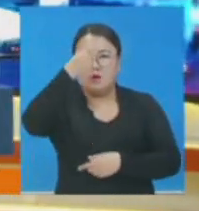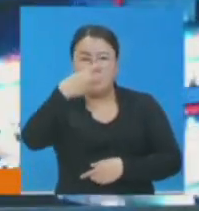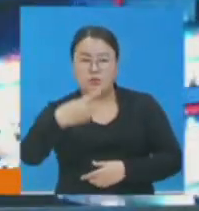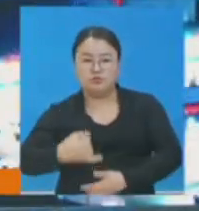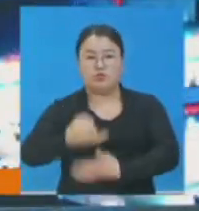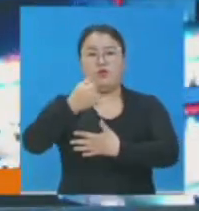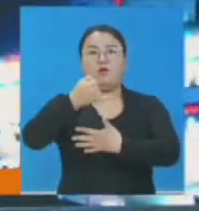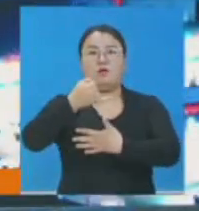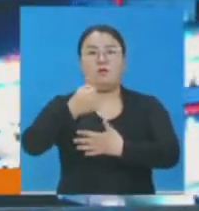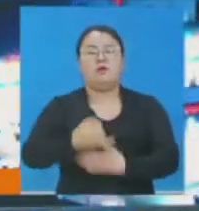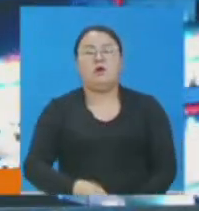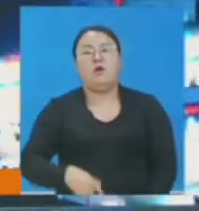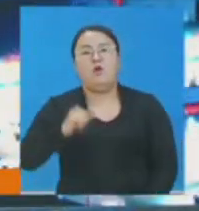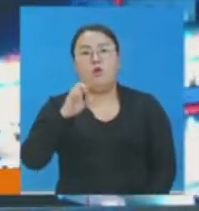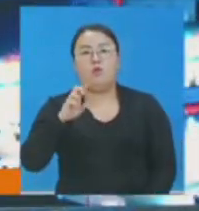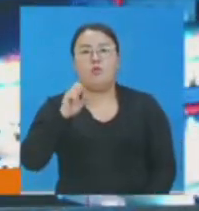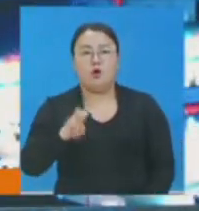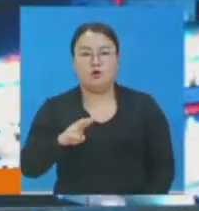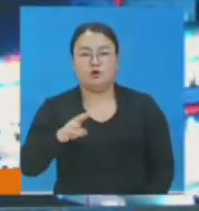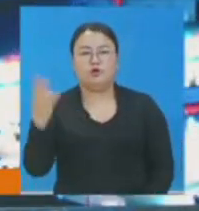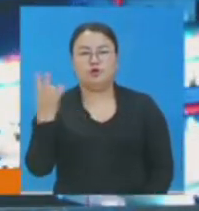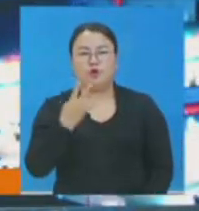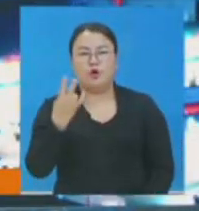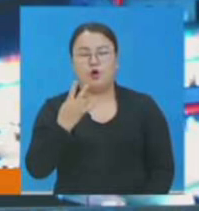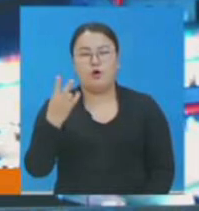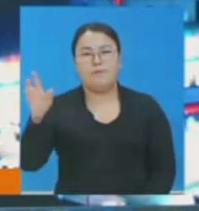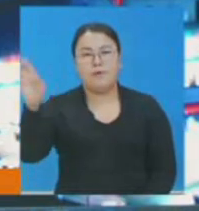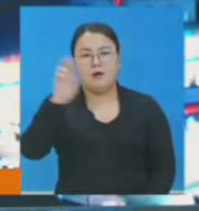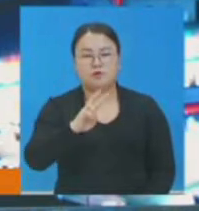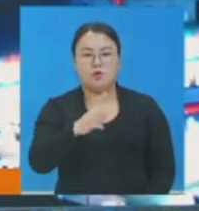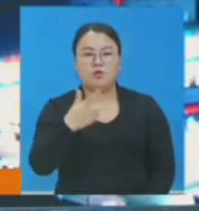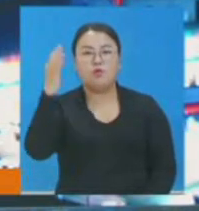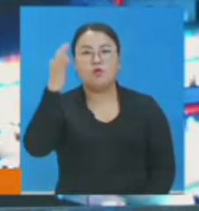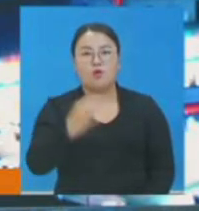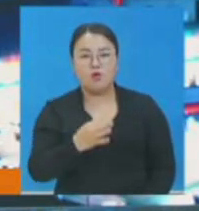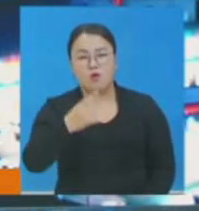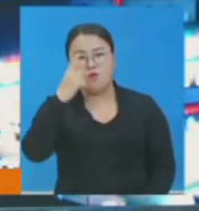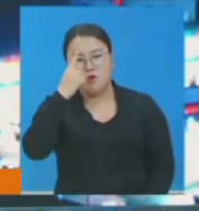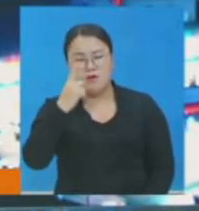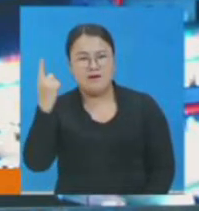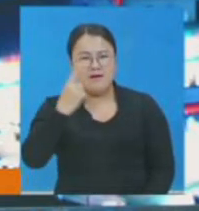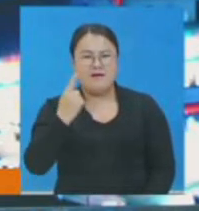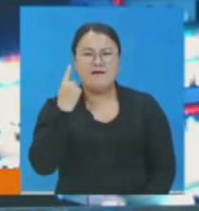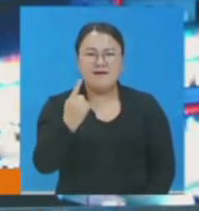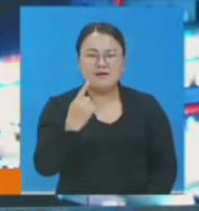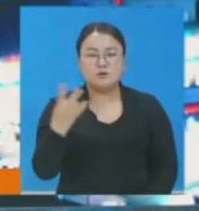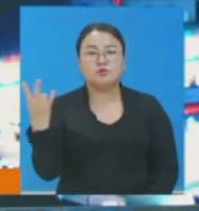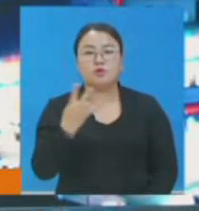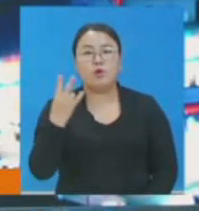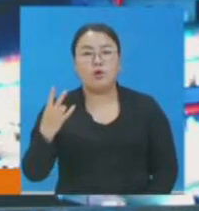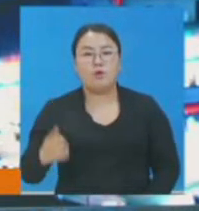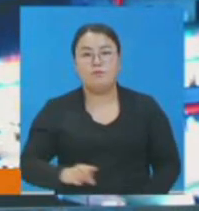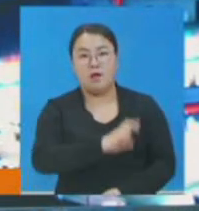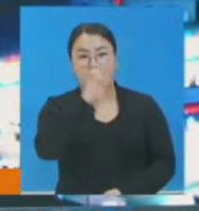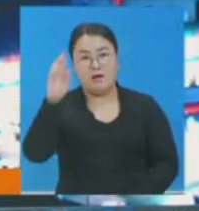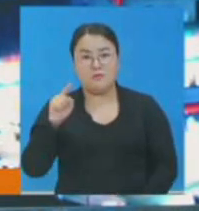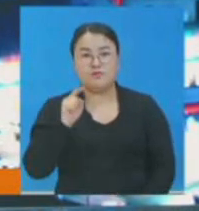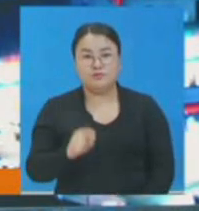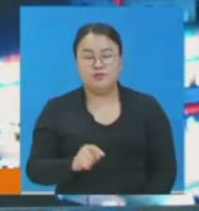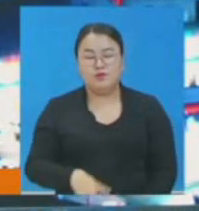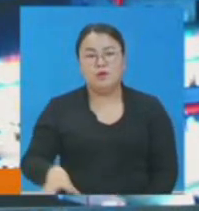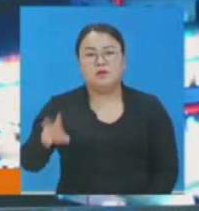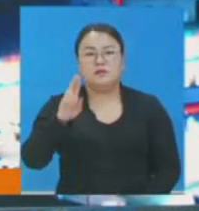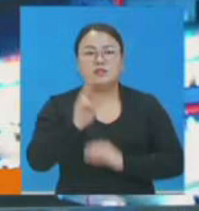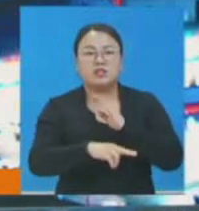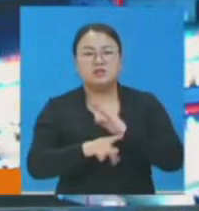байна. Нийслэлийн ногоон байгууламжийн 23%-ийг дангаараа бүрдүүлдэг Монголд цорын ганц ногоон зогсолбор юм. Гэвч тус цэцэрлэг